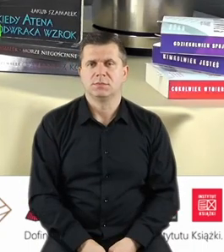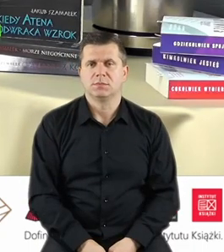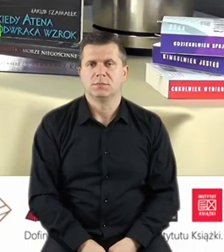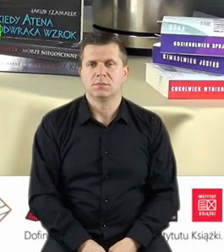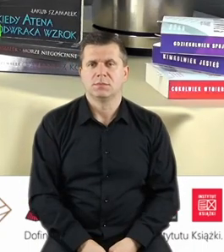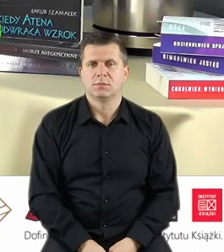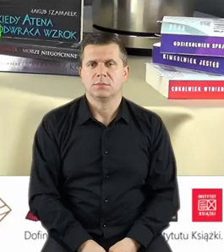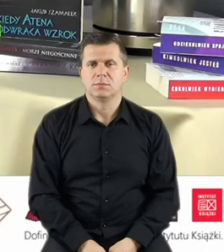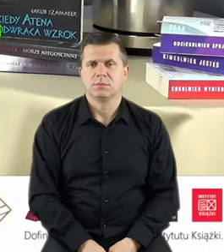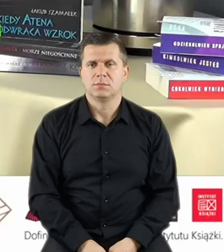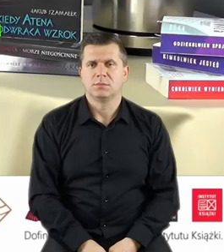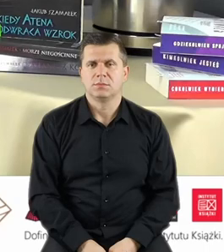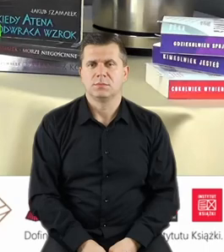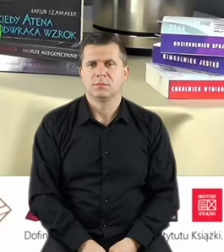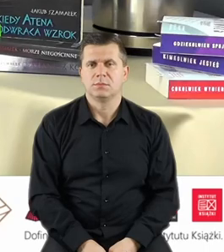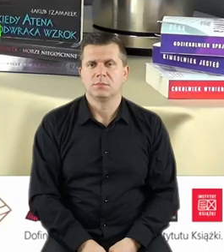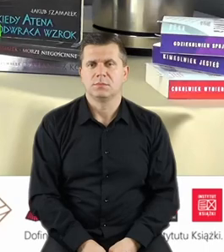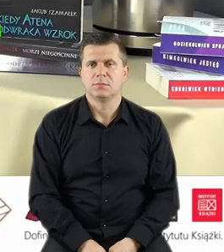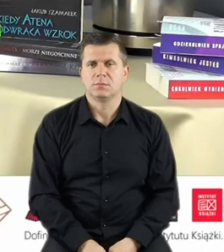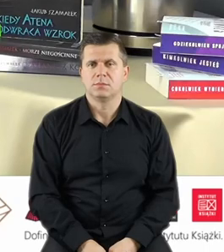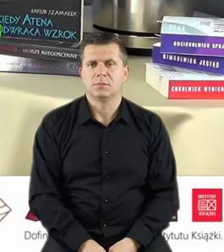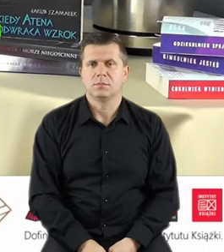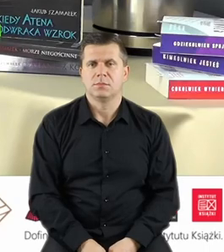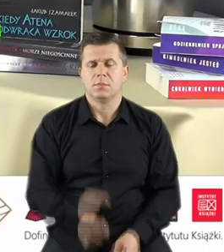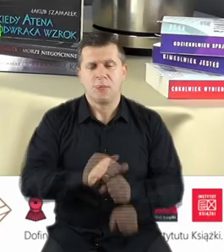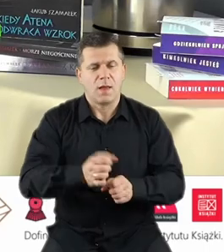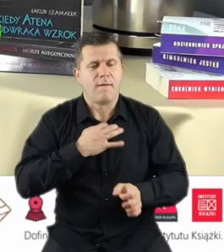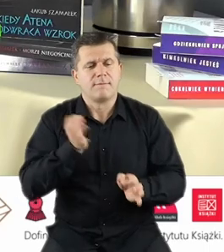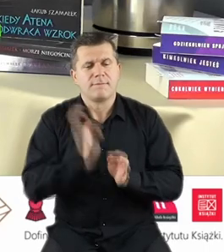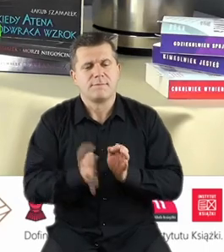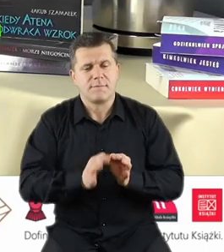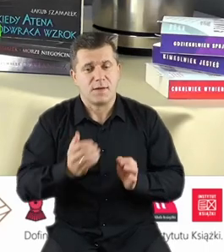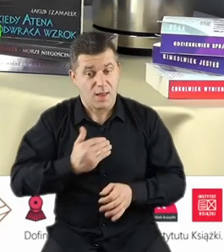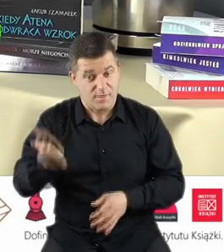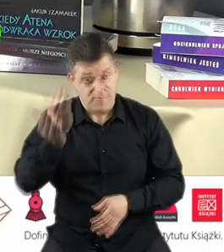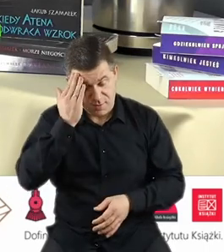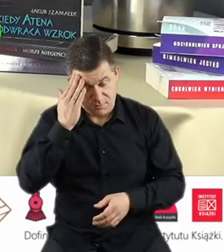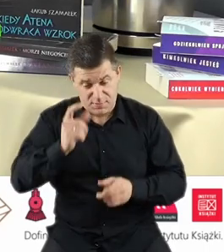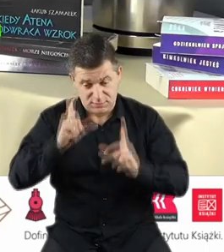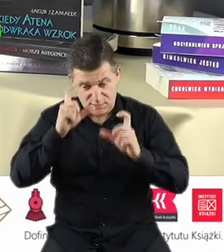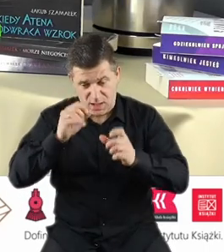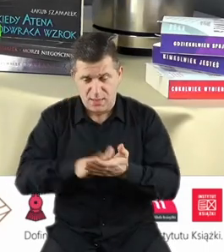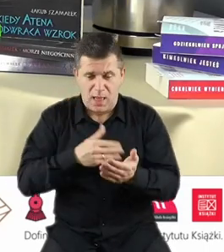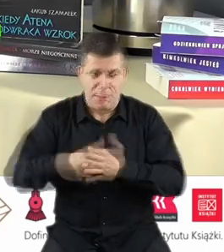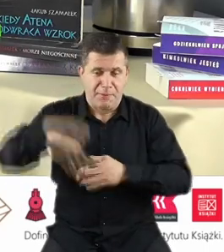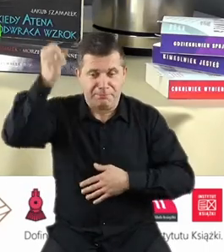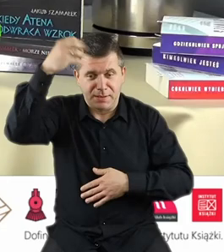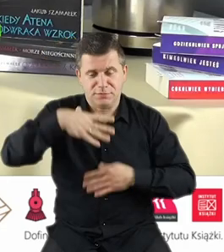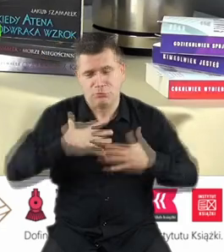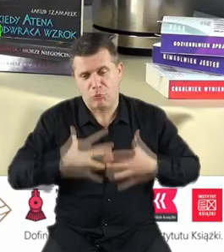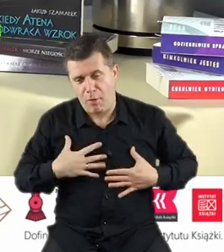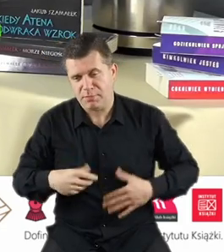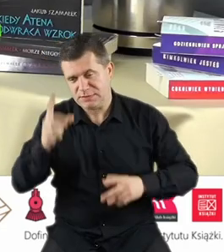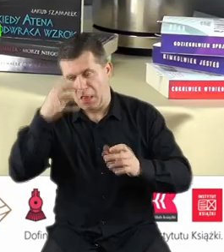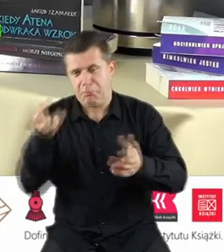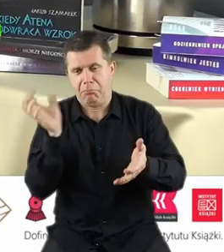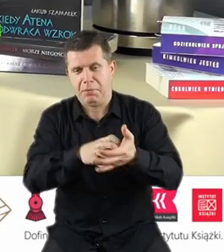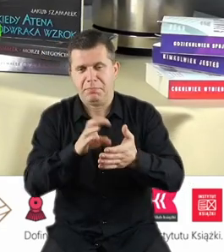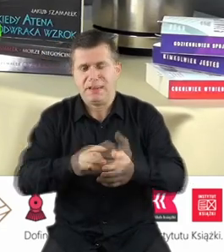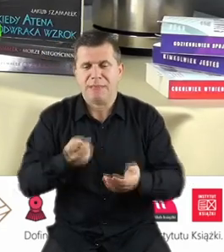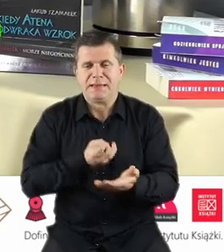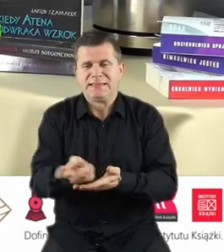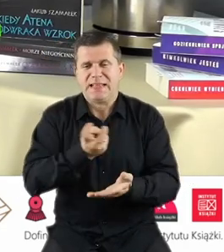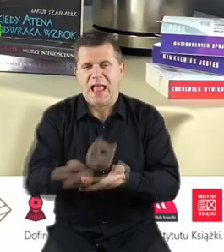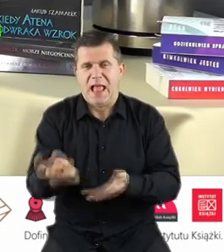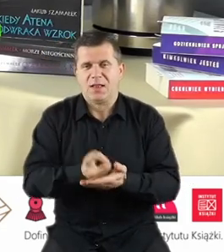I oczywiście jakby jest też świadoma kalkulacja, bo ja wiem, że gdybym wrzucał te zdjęcia spod prysznica i zdjęcia na sankach, to